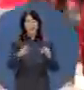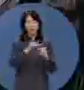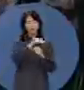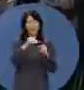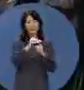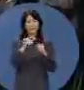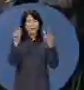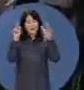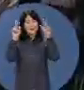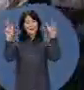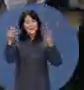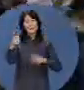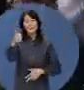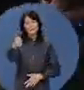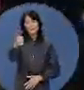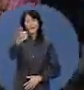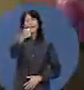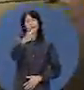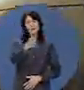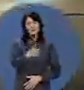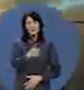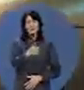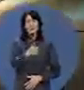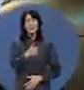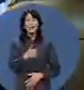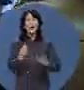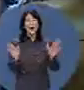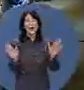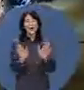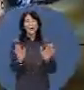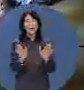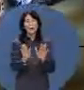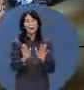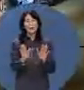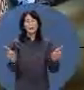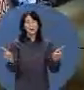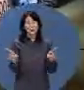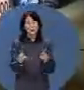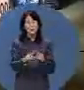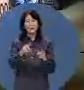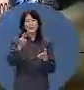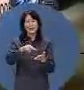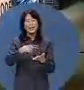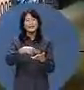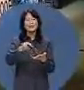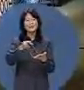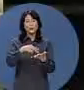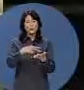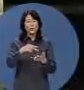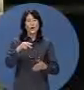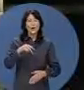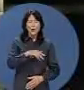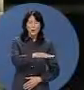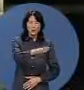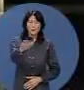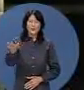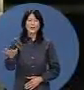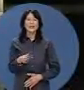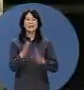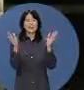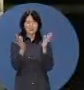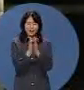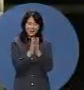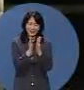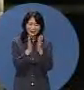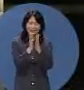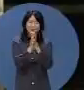スコットキャラクターの遷都くんがステージに登場。子どもたちと一緒に華麗なダンスを披露すると、